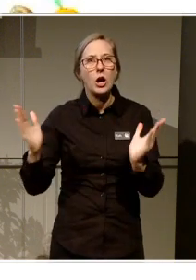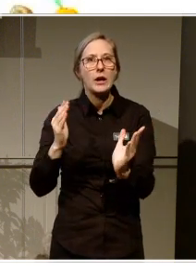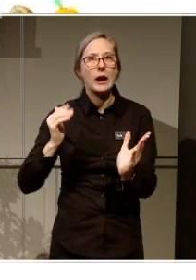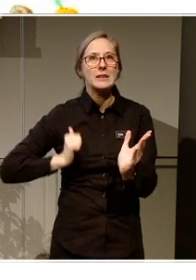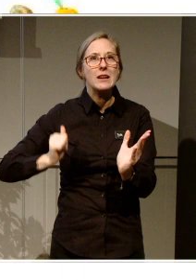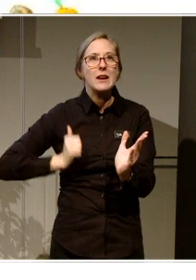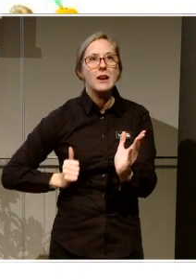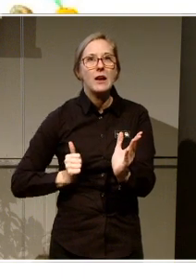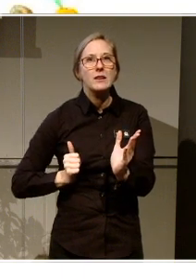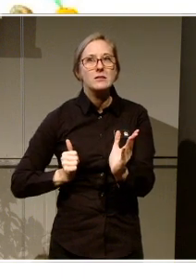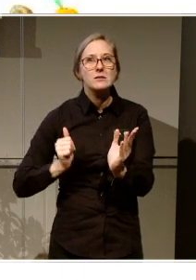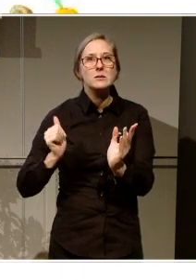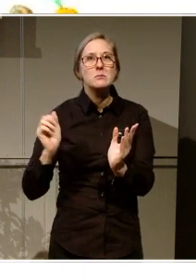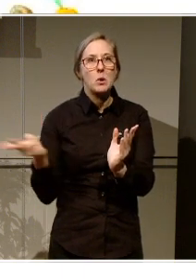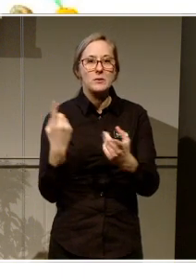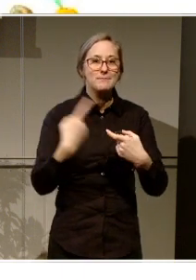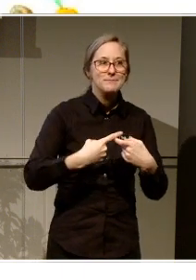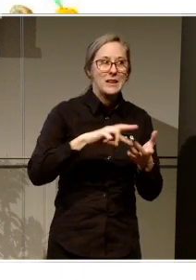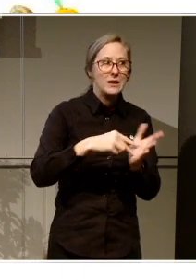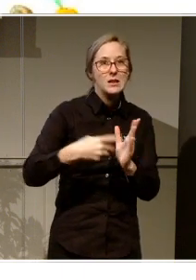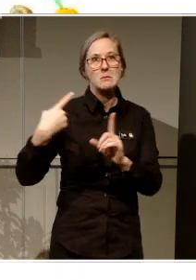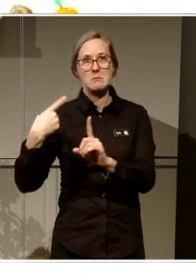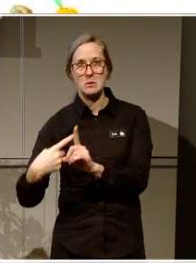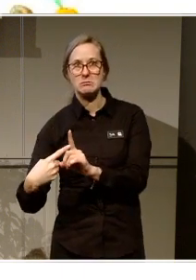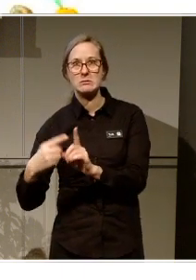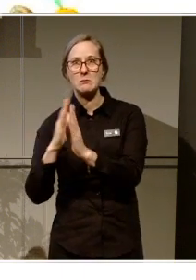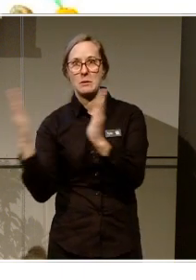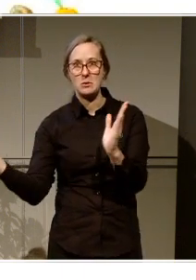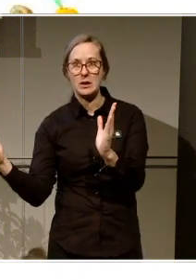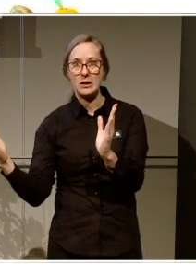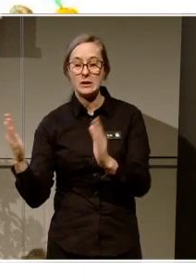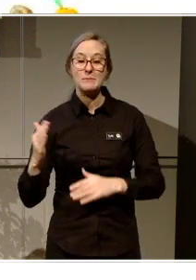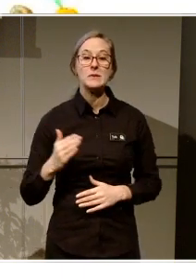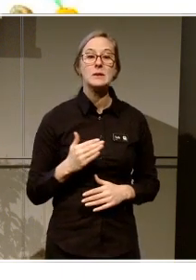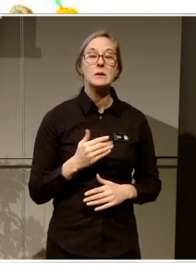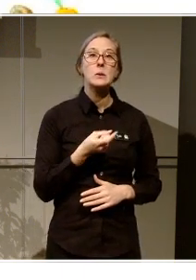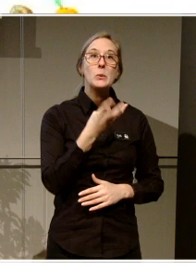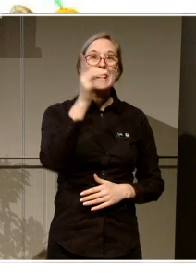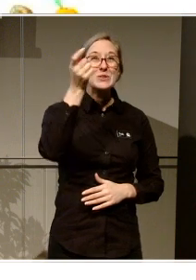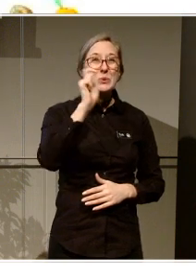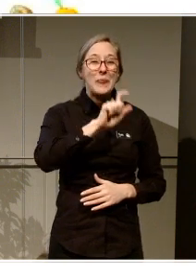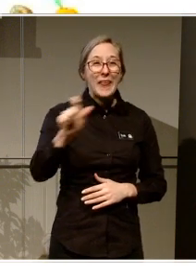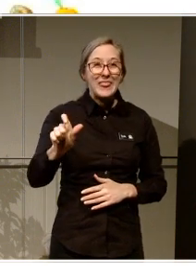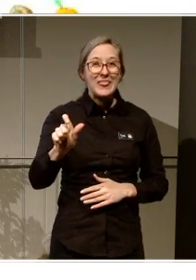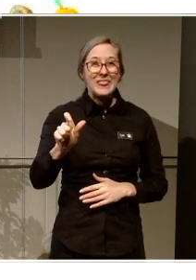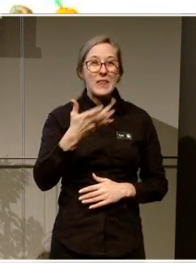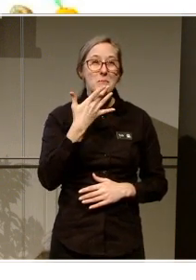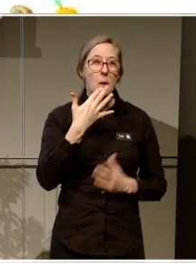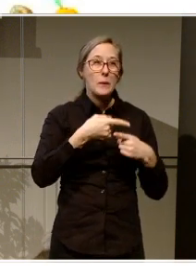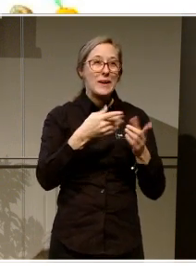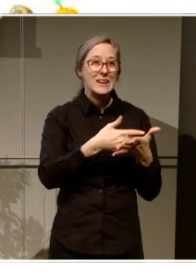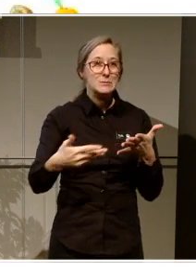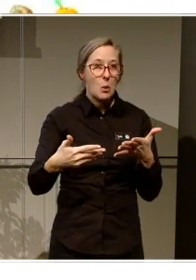till biblioteket som sådant. Vi tog med några studenter som talade flera olika språk och var duktiga på det här med datorer. Och